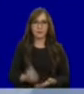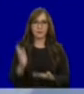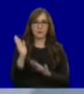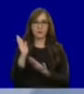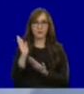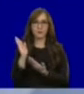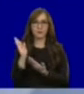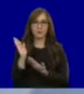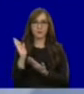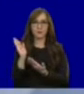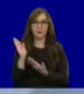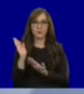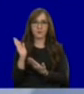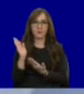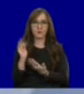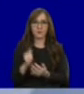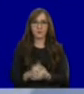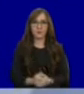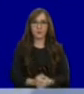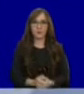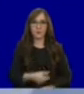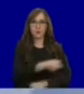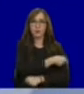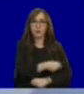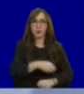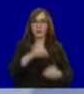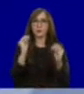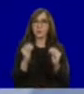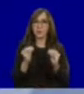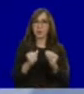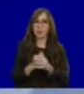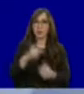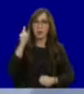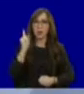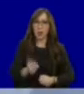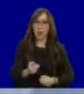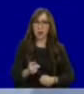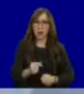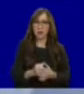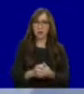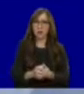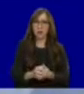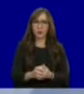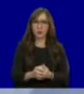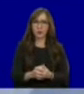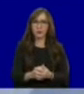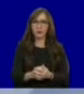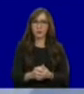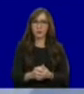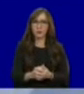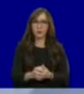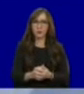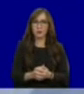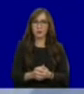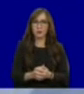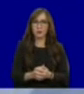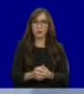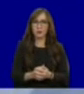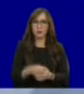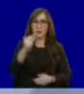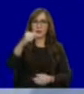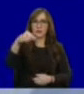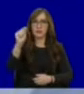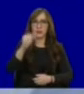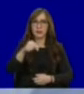Ya, tentunya satuan pendidikan wajib memenuhi daftar periksa atau checklist sebelum memulai layanan pembelajaran tatap muka. Checklist ini